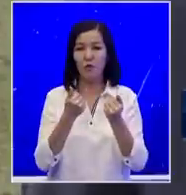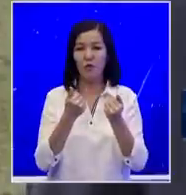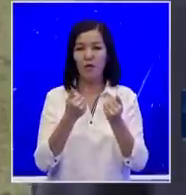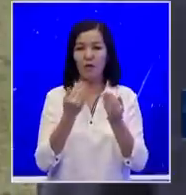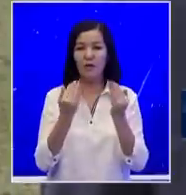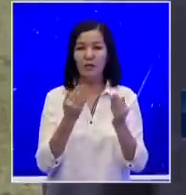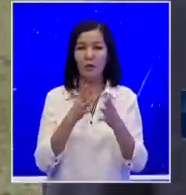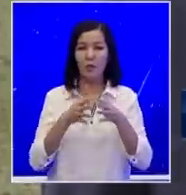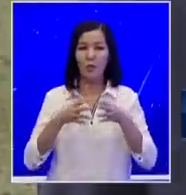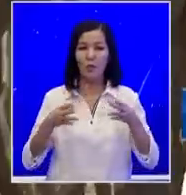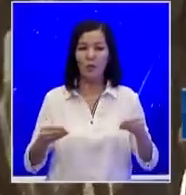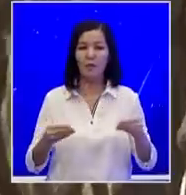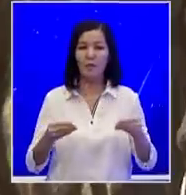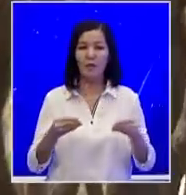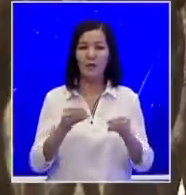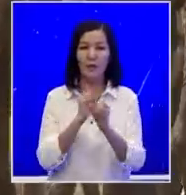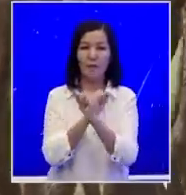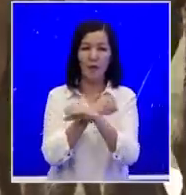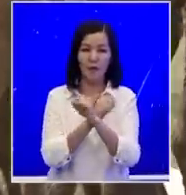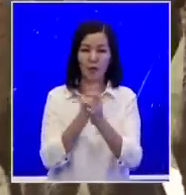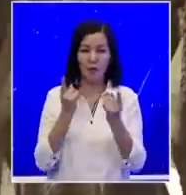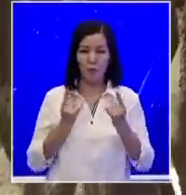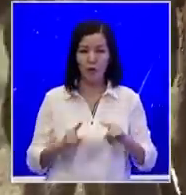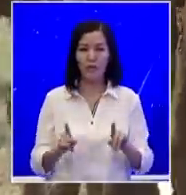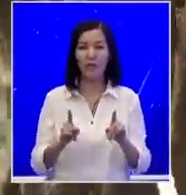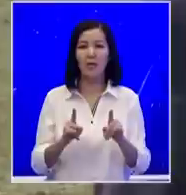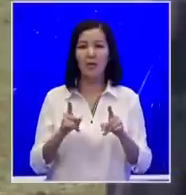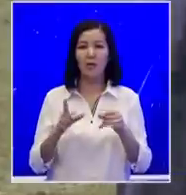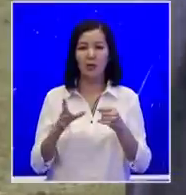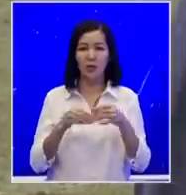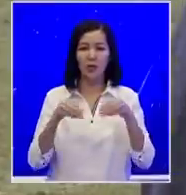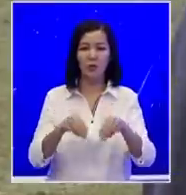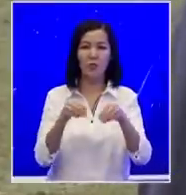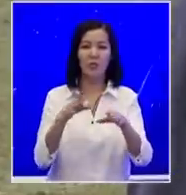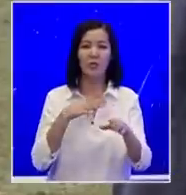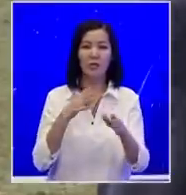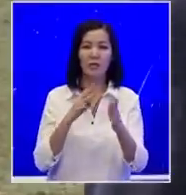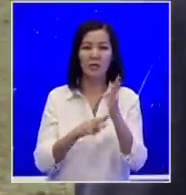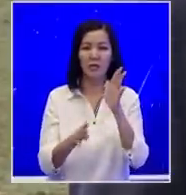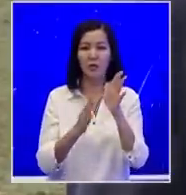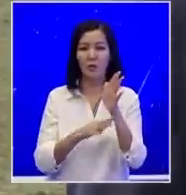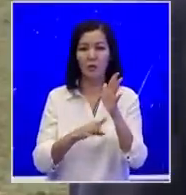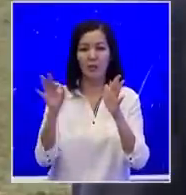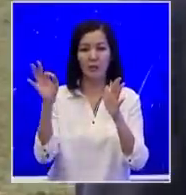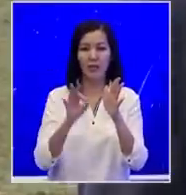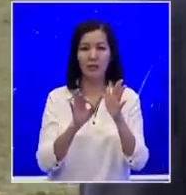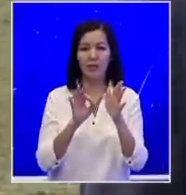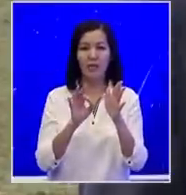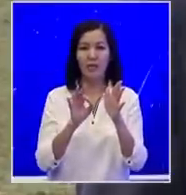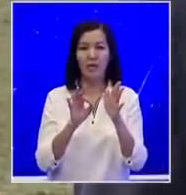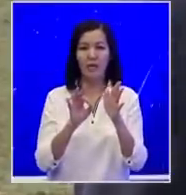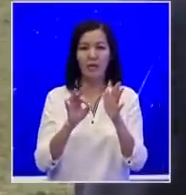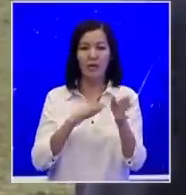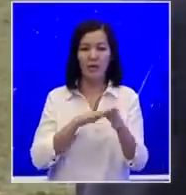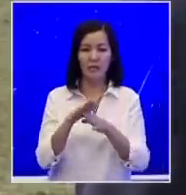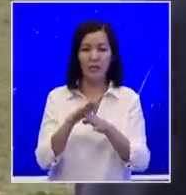төлдеп, егіннің егілетін науқаны, егу жұмыстары сол 80-90% қазір мына жүгері қалды. Бір 30 гектардай